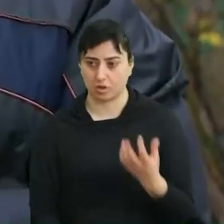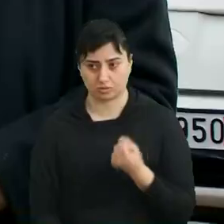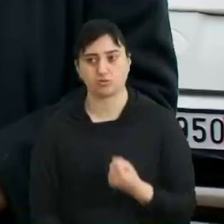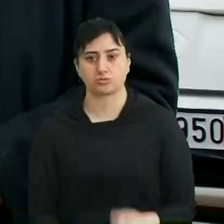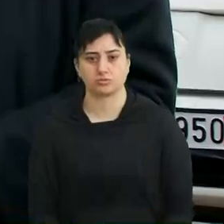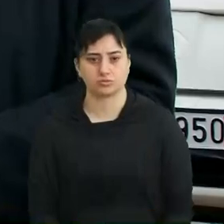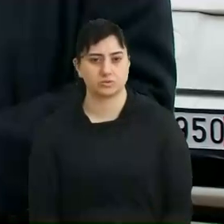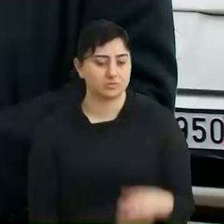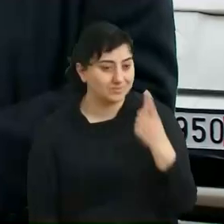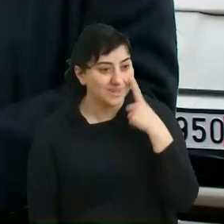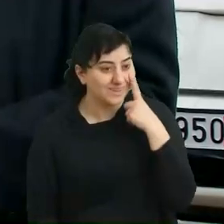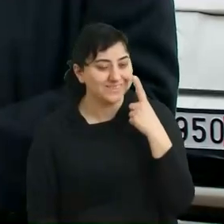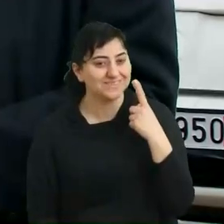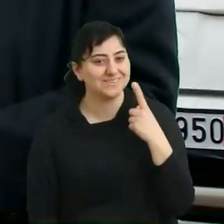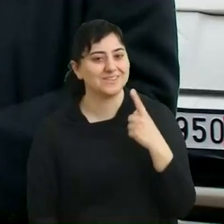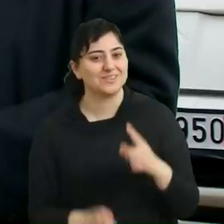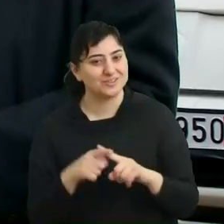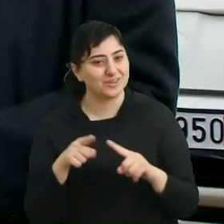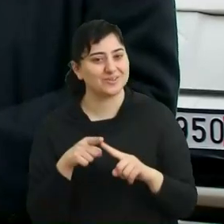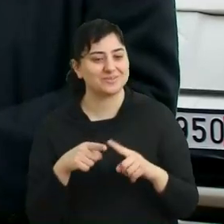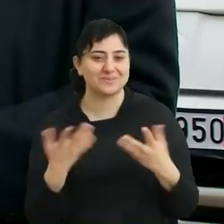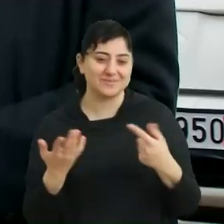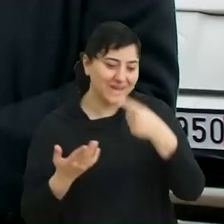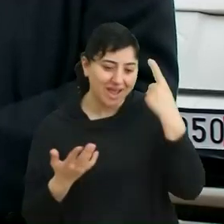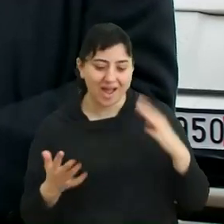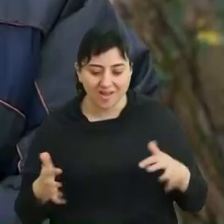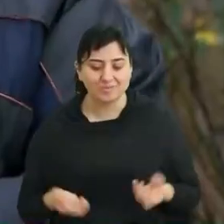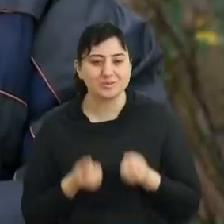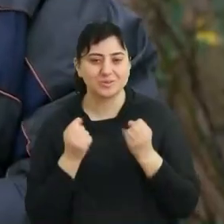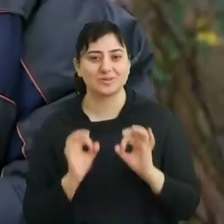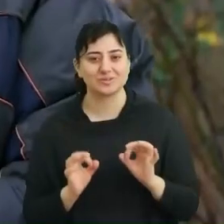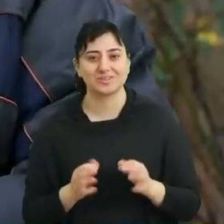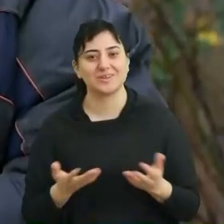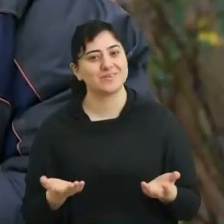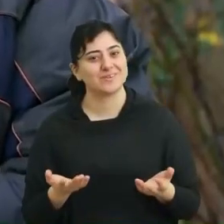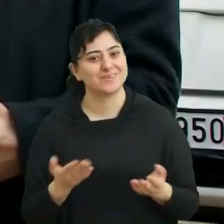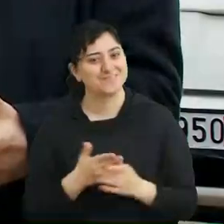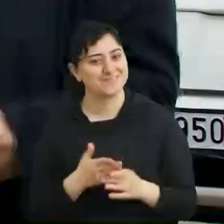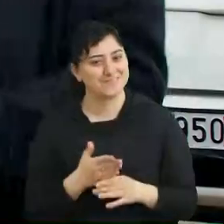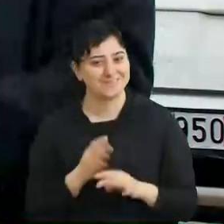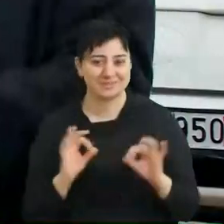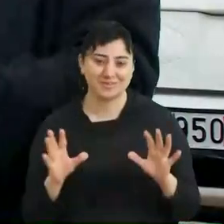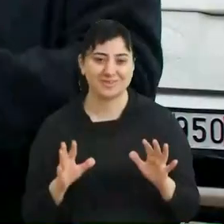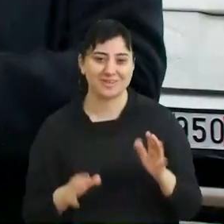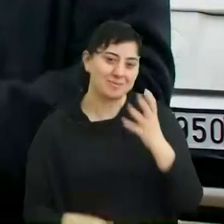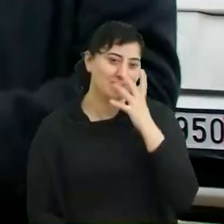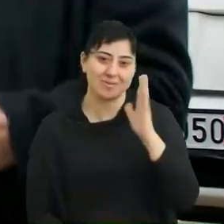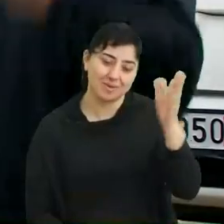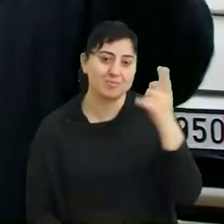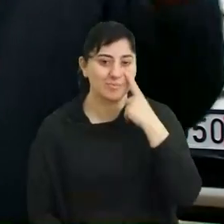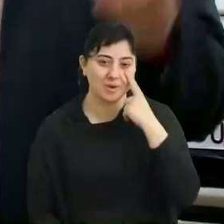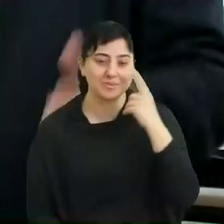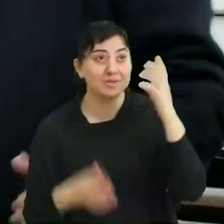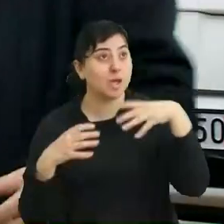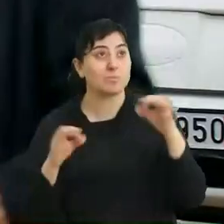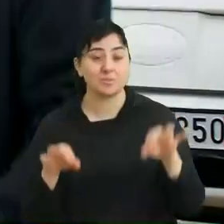tabii ki? Görüyor musun Mahmut? Torunumuzun da bizim de hayatımız kurtulacak. Görüyorum tabii Badire ya. Hadi bekletmeyelim, bir an evvel gidelim.